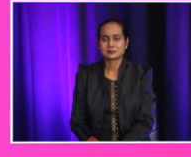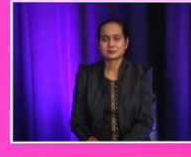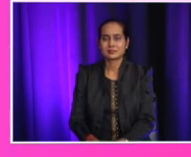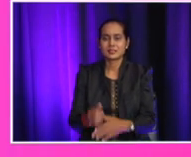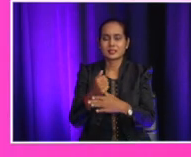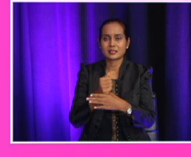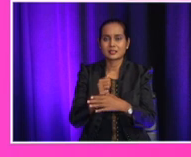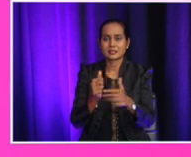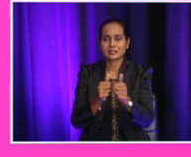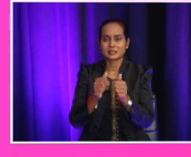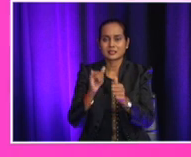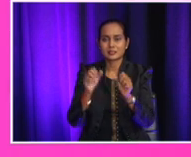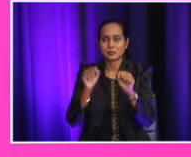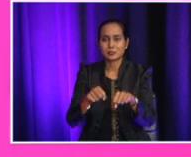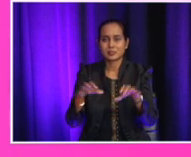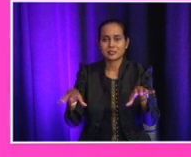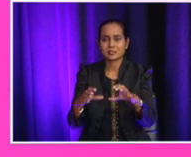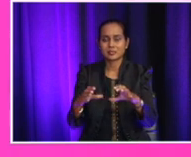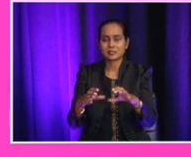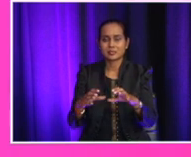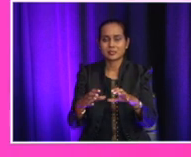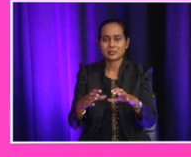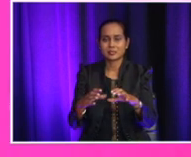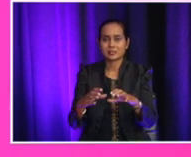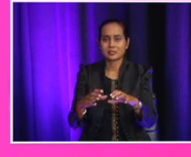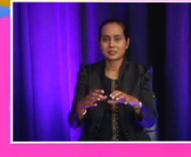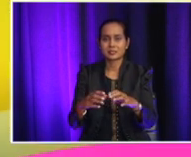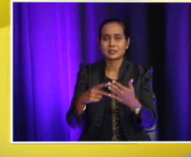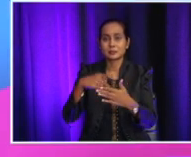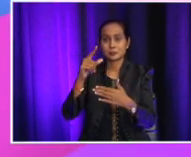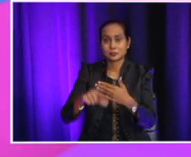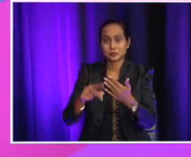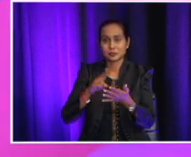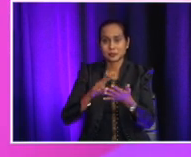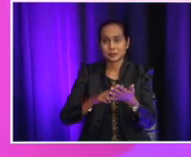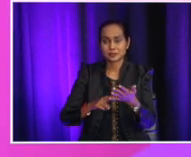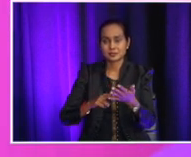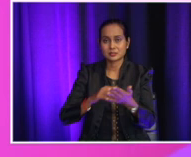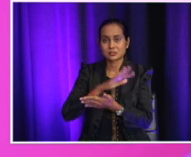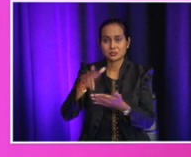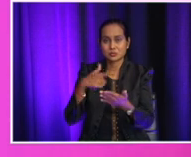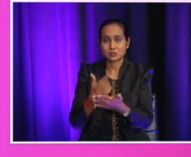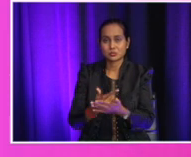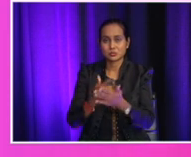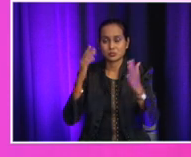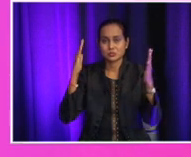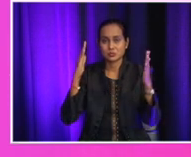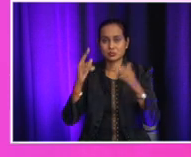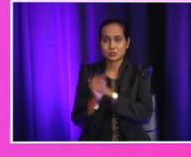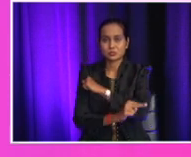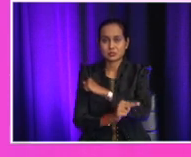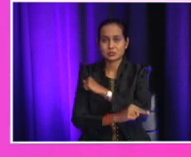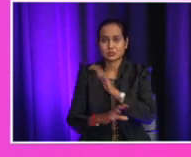Activity yang dapat dilakukan ialah mengadakan berbagai program membaca di seluruh negara contohnya pusat sumber sekolah